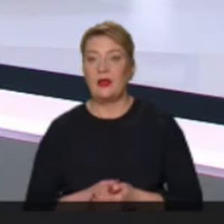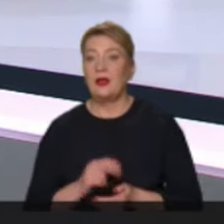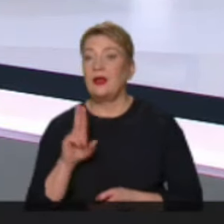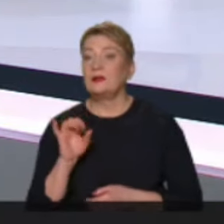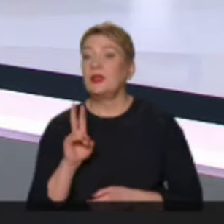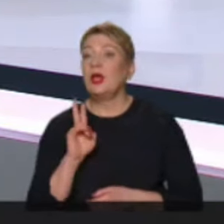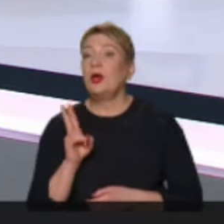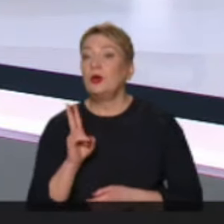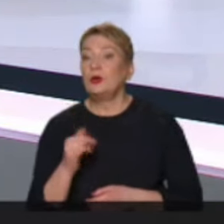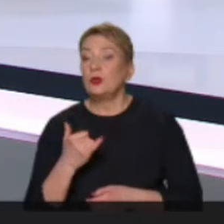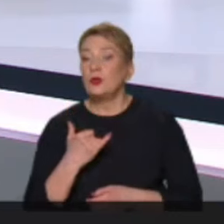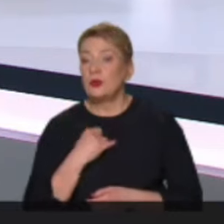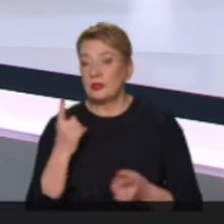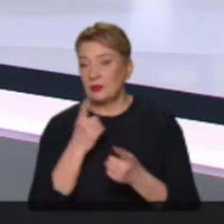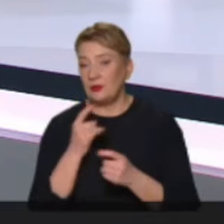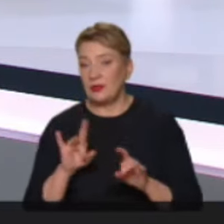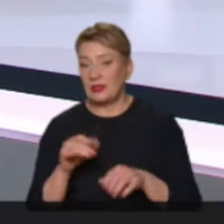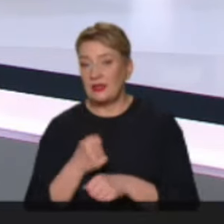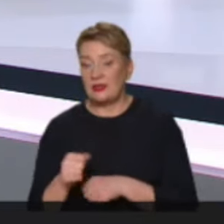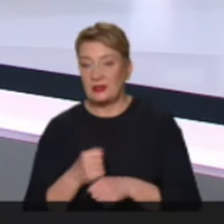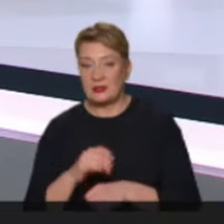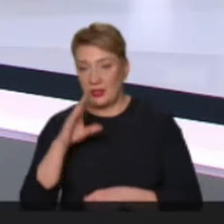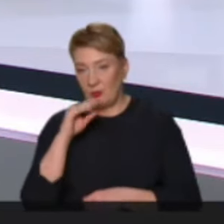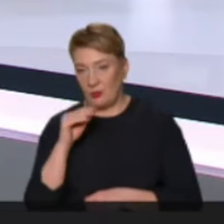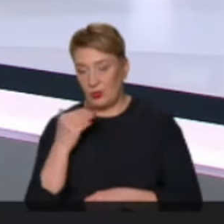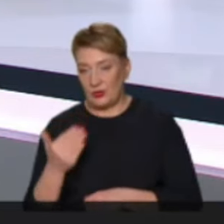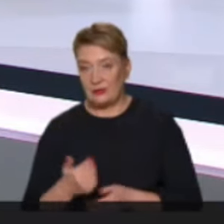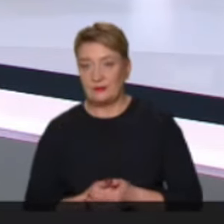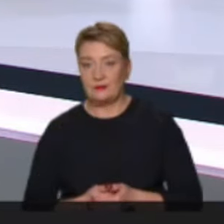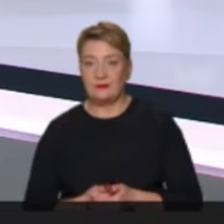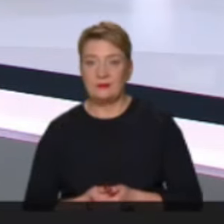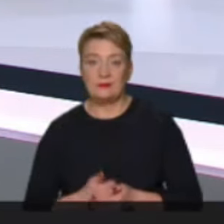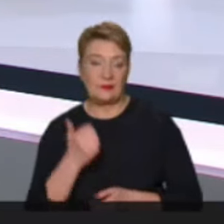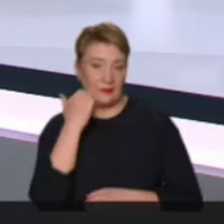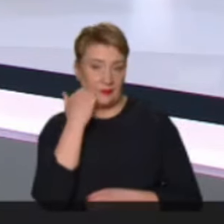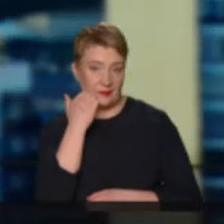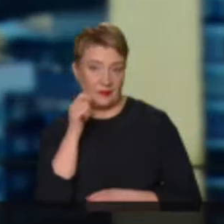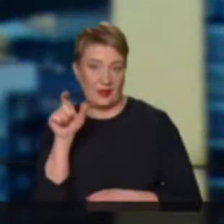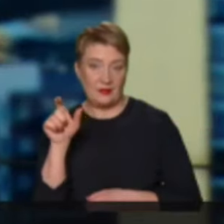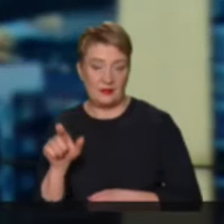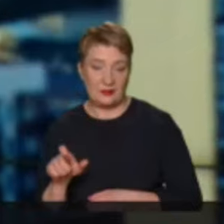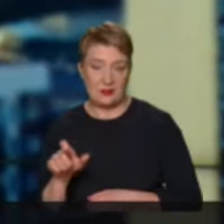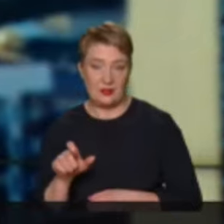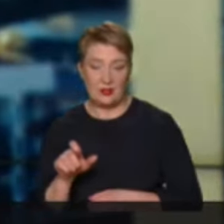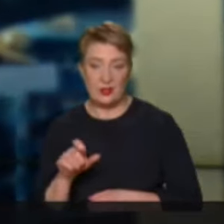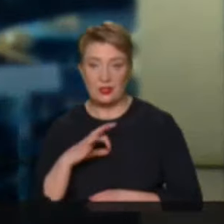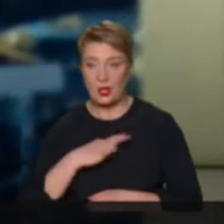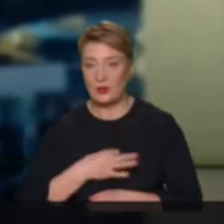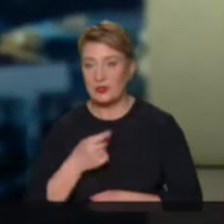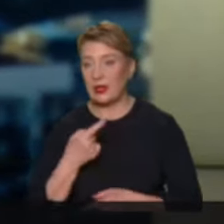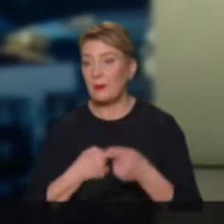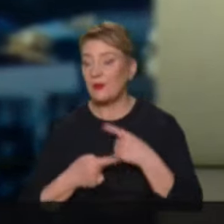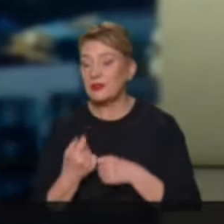А хто в нас великі поплічники диктаторів? Такі самі диктаторські режими. Ау. Кремлівський очільник зовнішньої розвідки повернувся